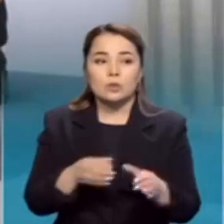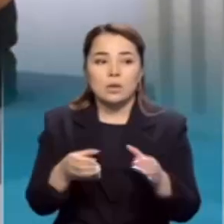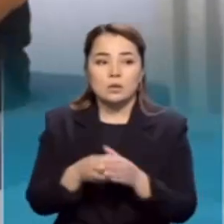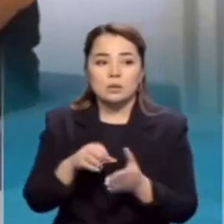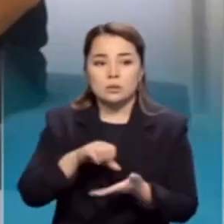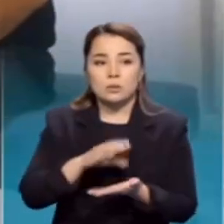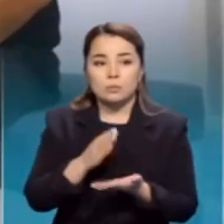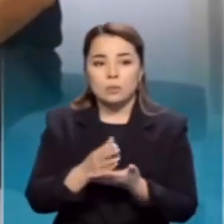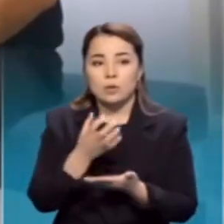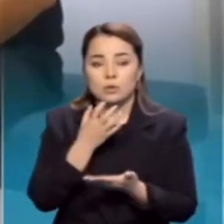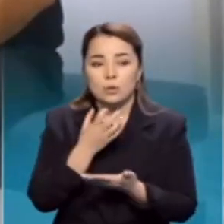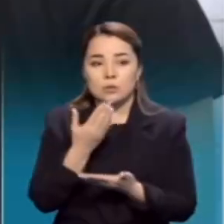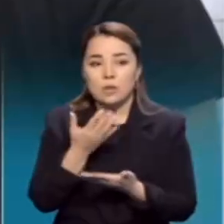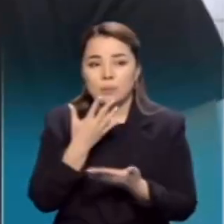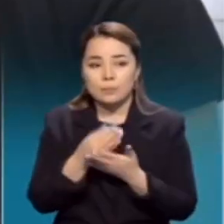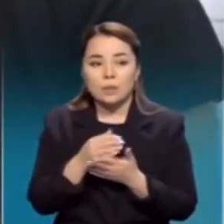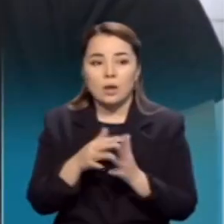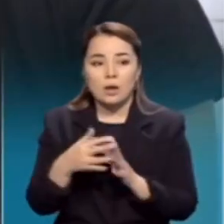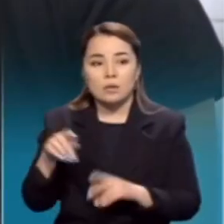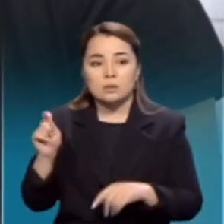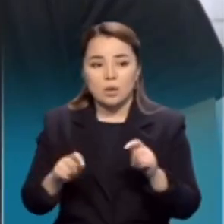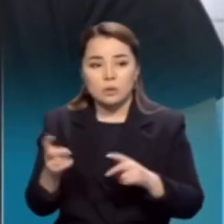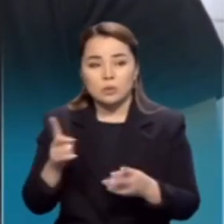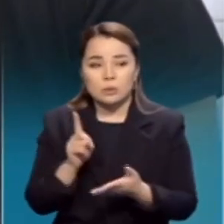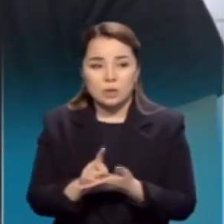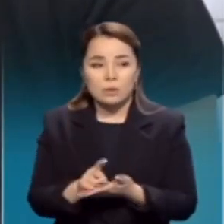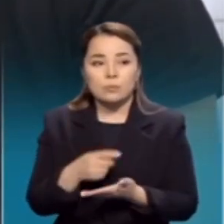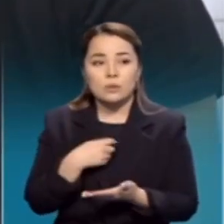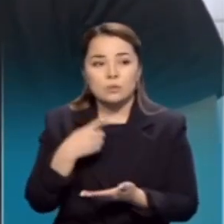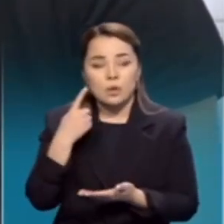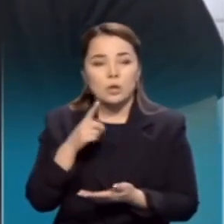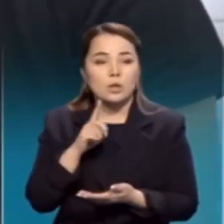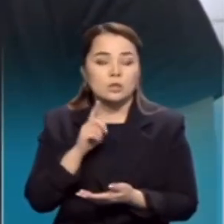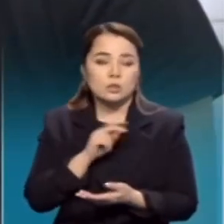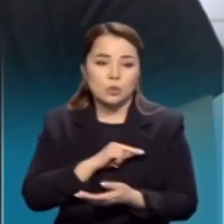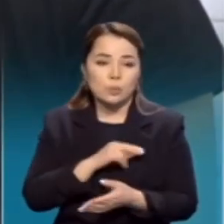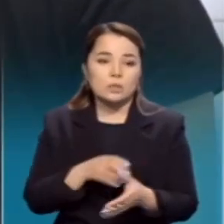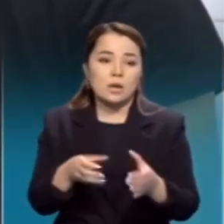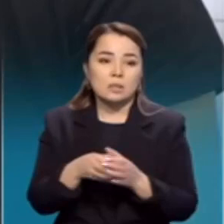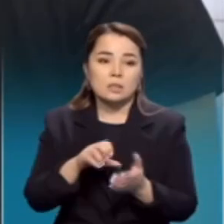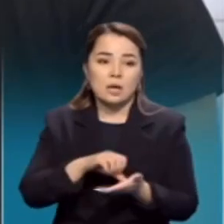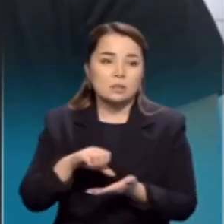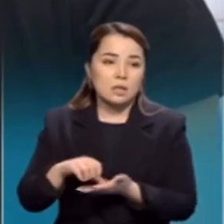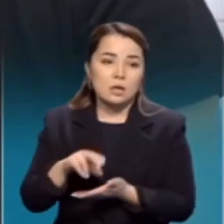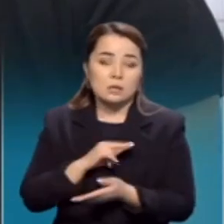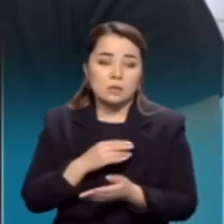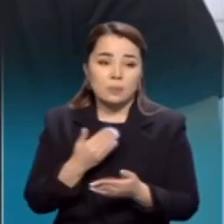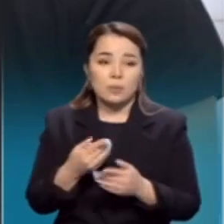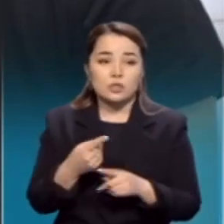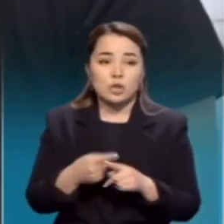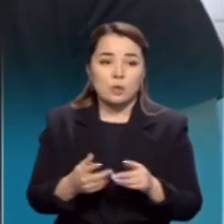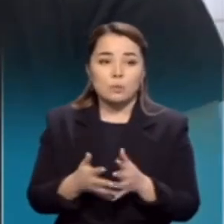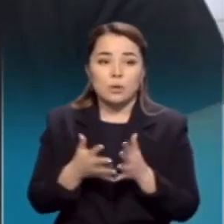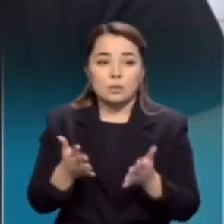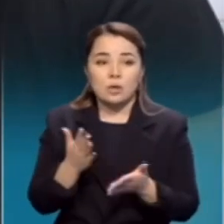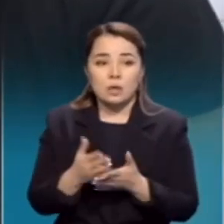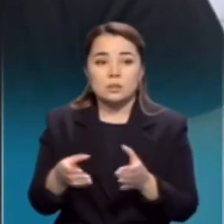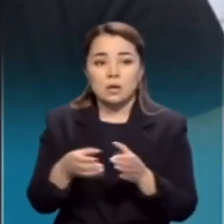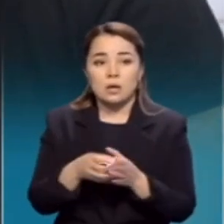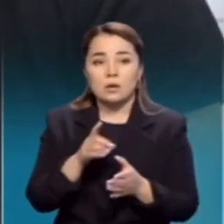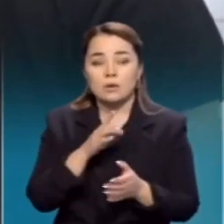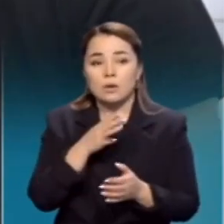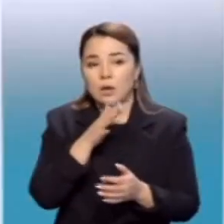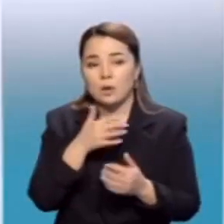коллективтің жылылығы, ауылға жастар келу керек. Бізде қазіргі жұмыс істеп жатқан коллективтің тең жартысы орта таптағы